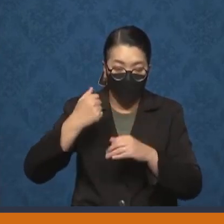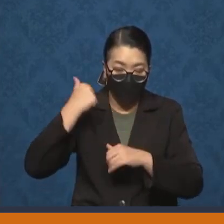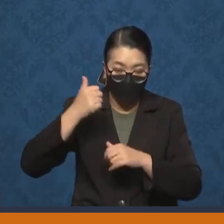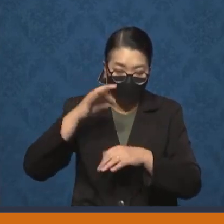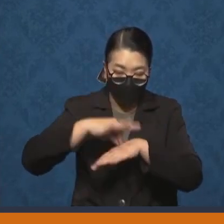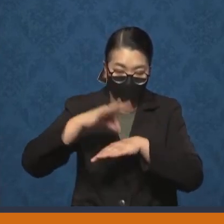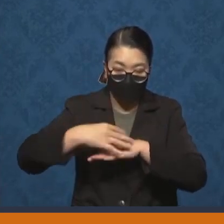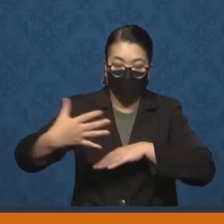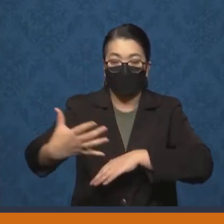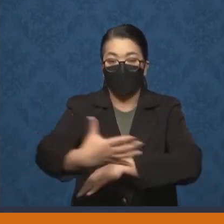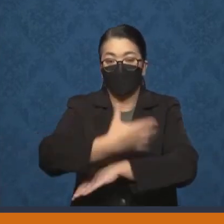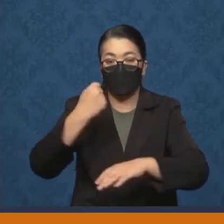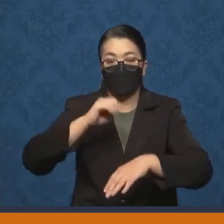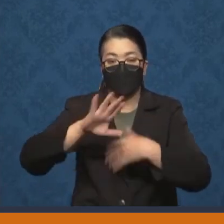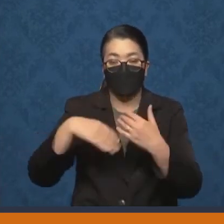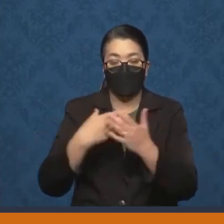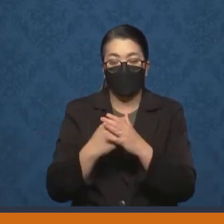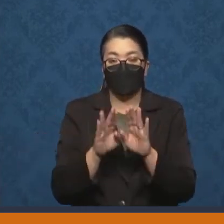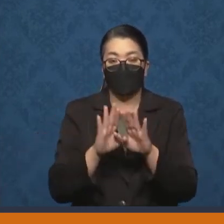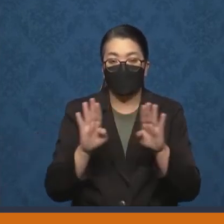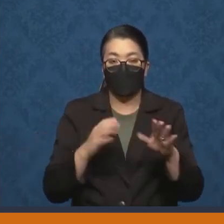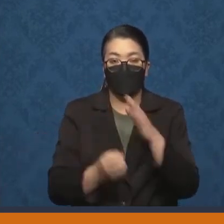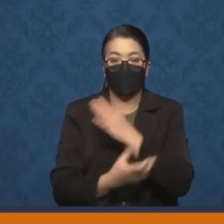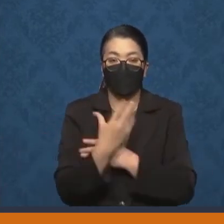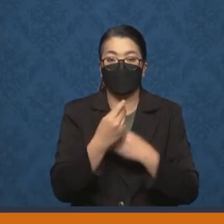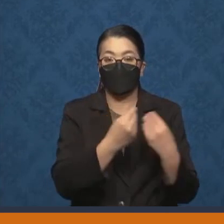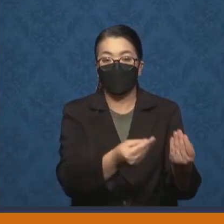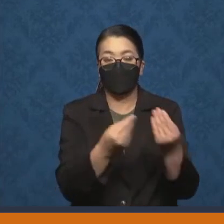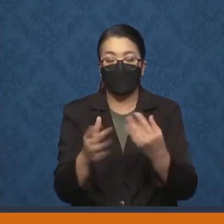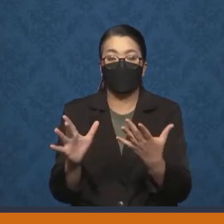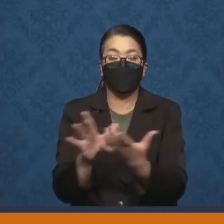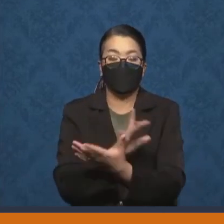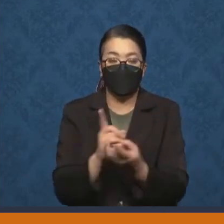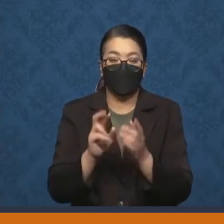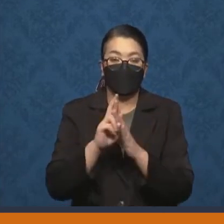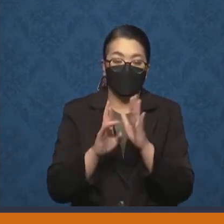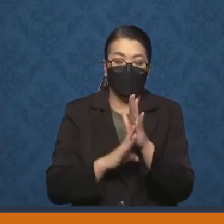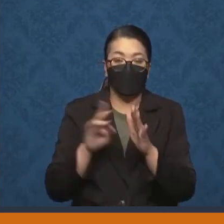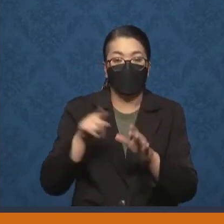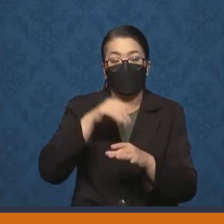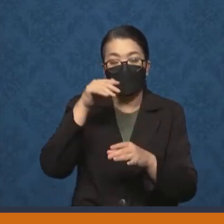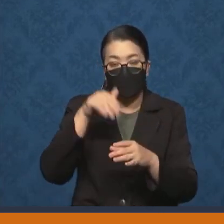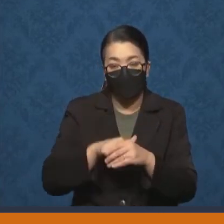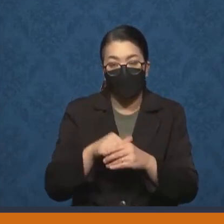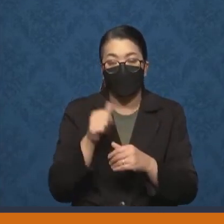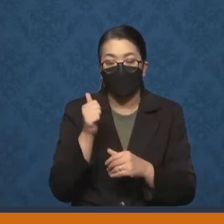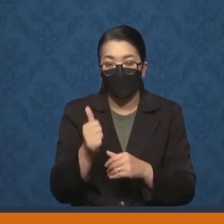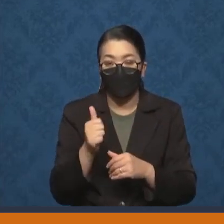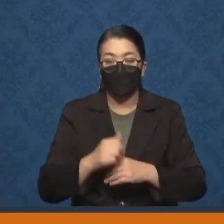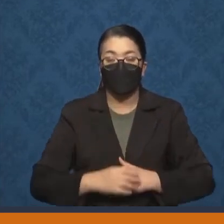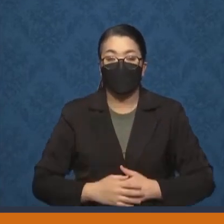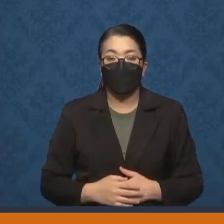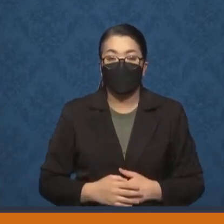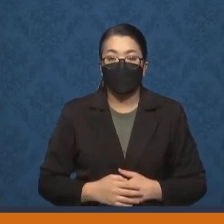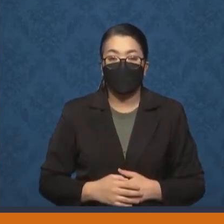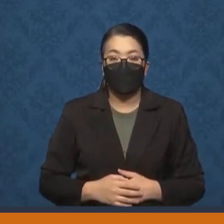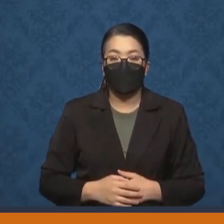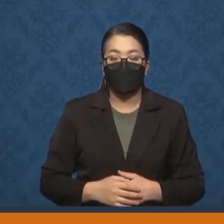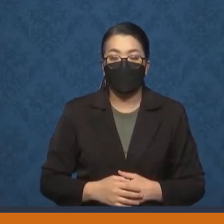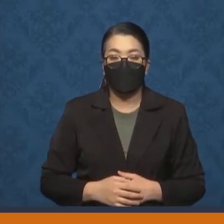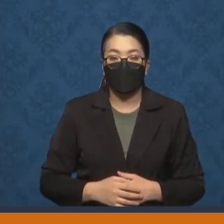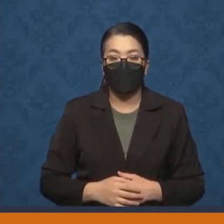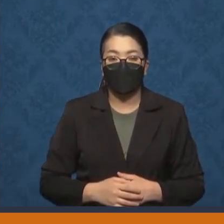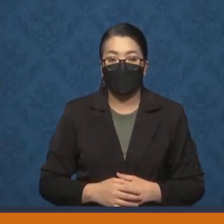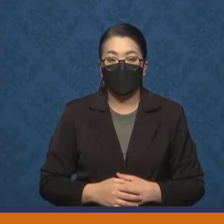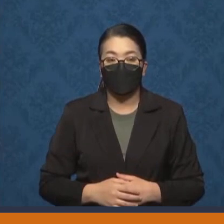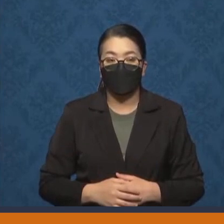คนในสังคมได้มีที่นั่งในสภาผู้แทนราษฎรและเป็นระบบเลือกตั้งที่แสดงเจตจำนงและสะท้อนเสียงของพี่น้องประช